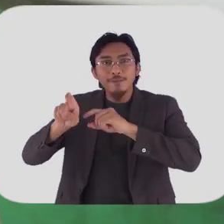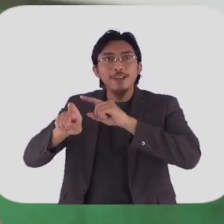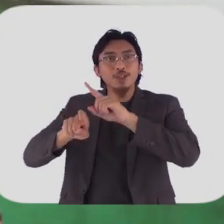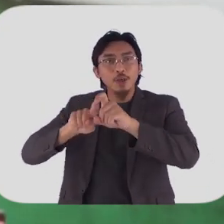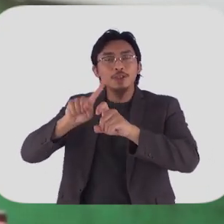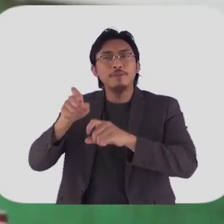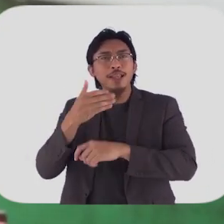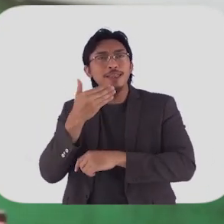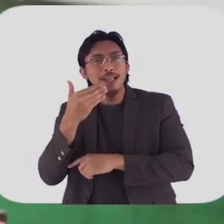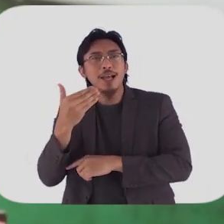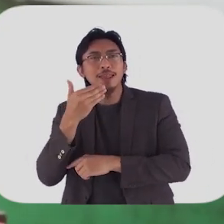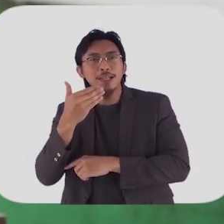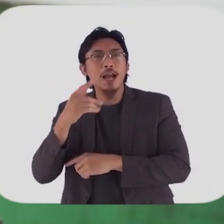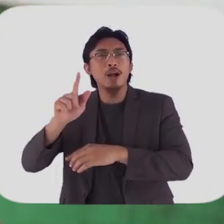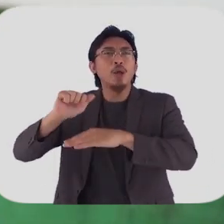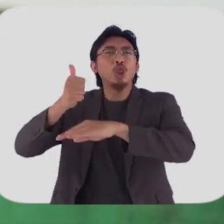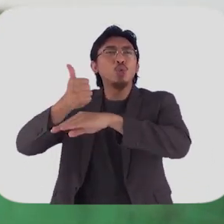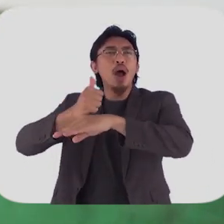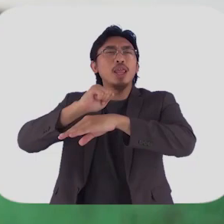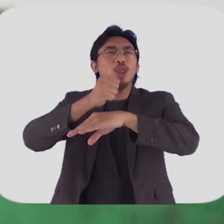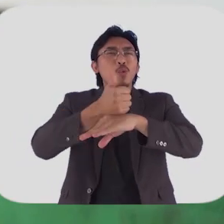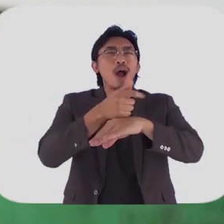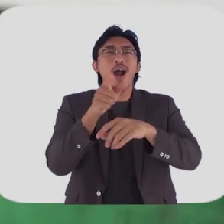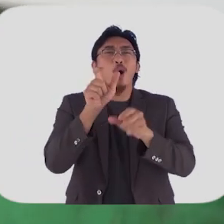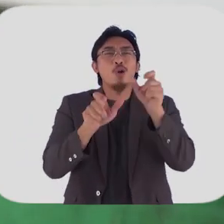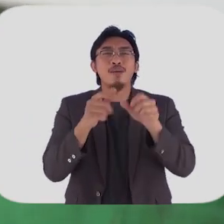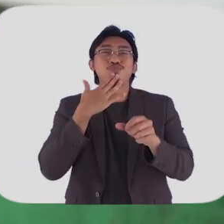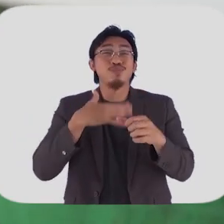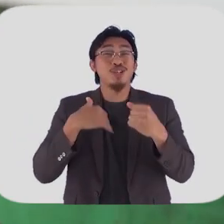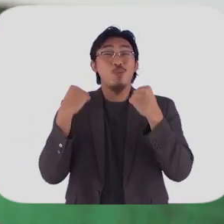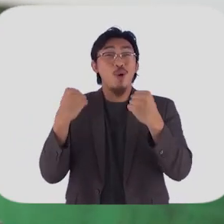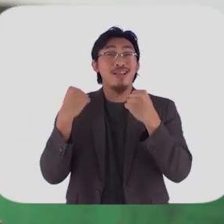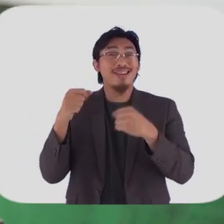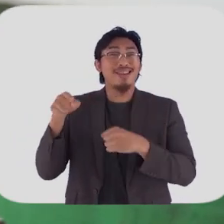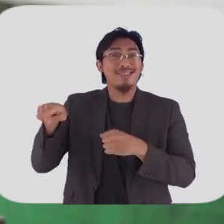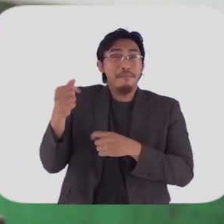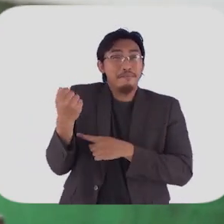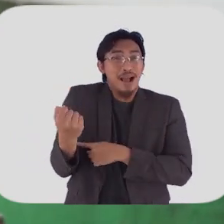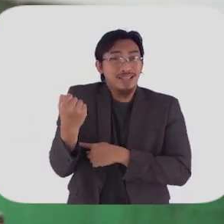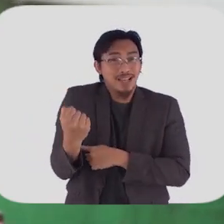kita survei. Kemudian kita dekati